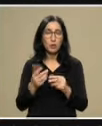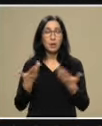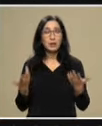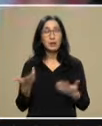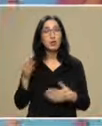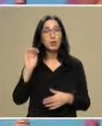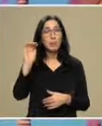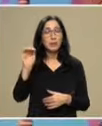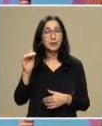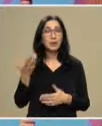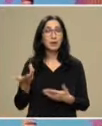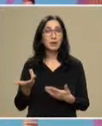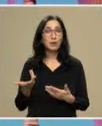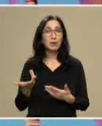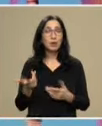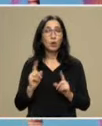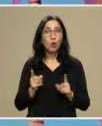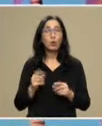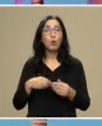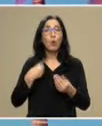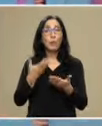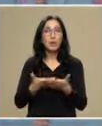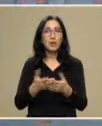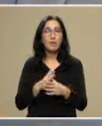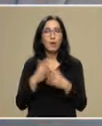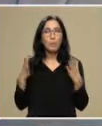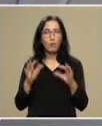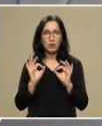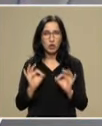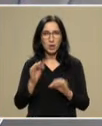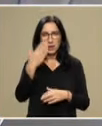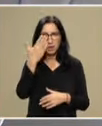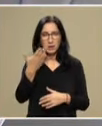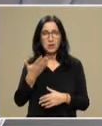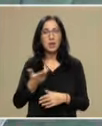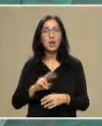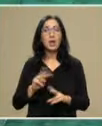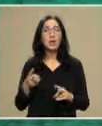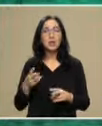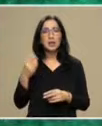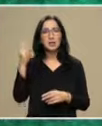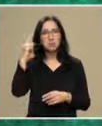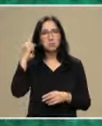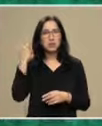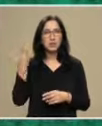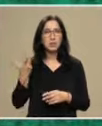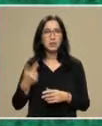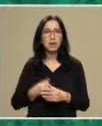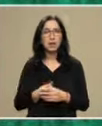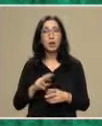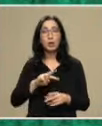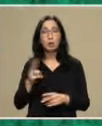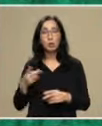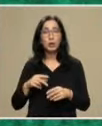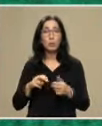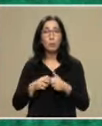бъде изкуствен интелект, който предава повече истинна информация или измислена. Други проблеми,